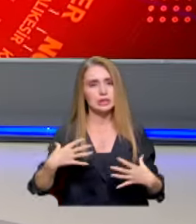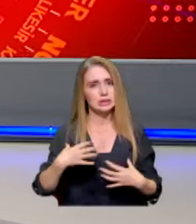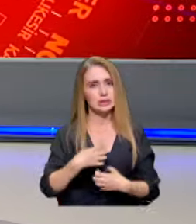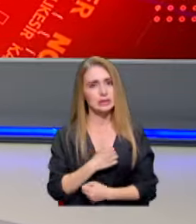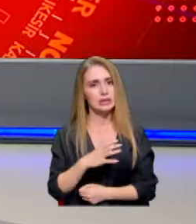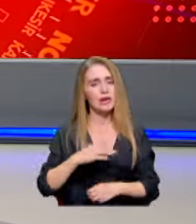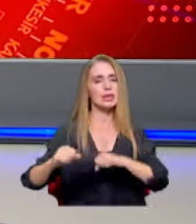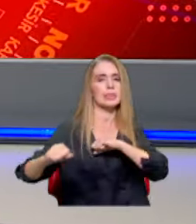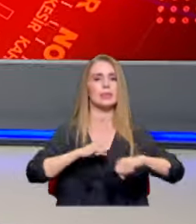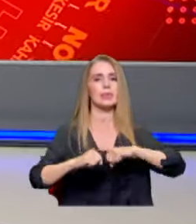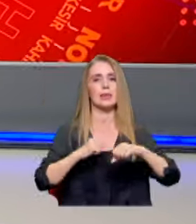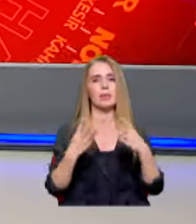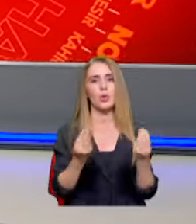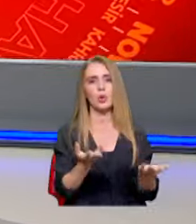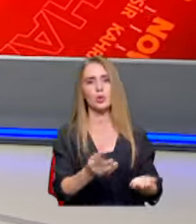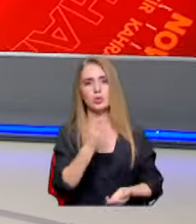benzer tepkiler de alıyorum onu da söyleyelim